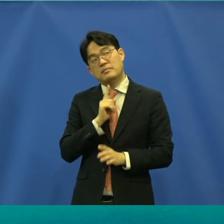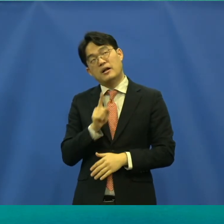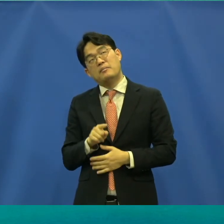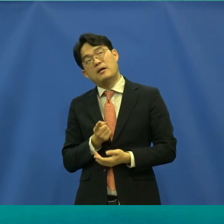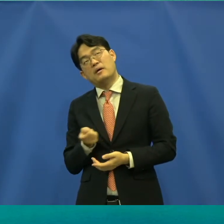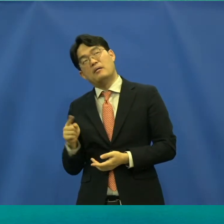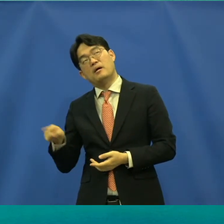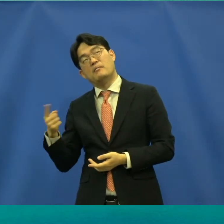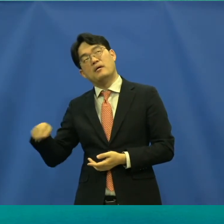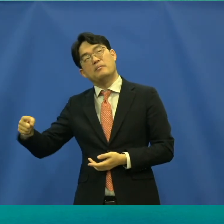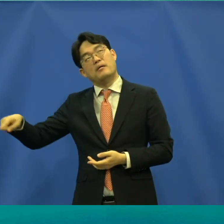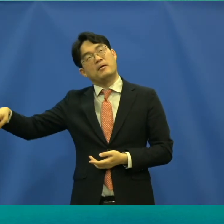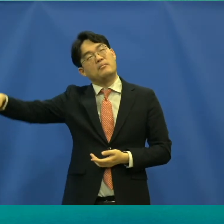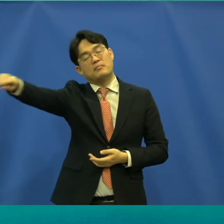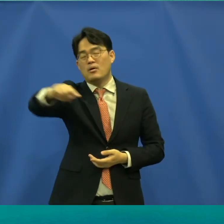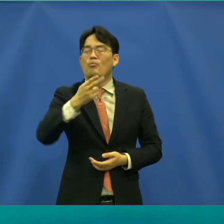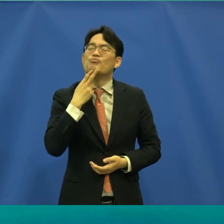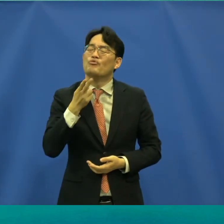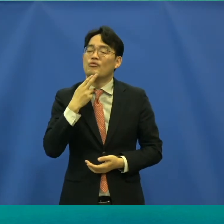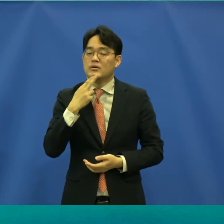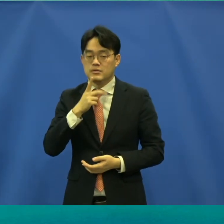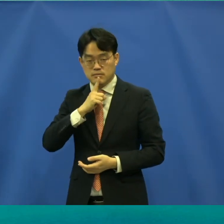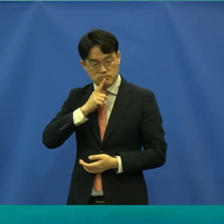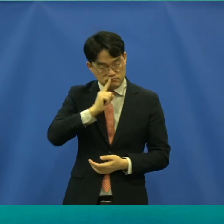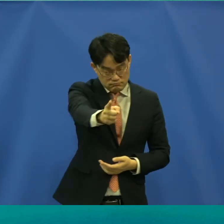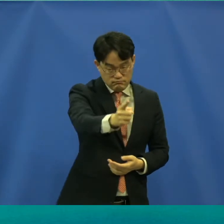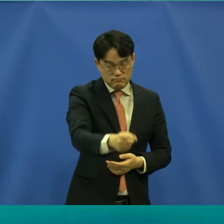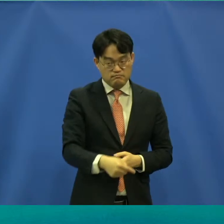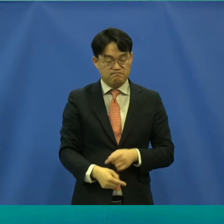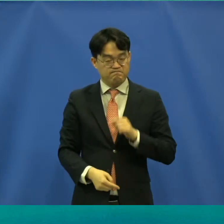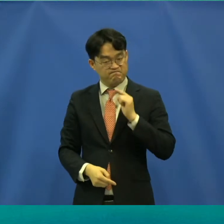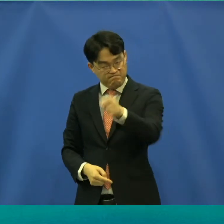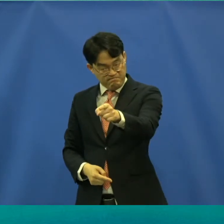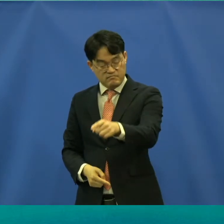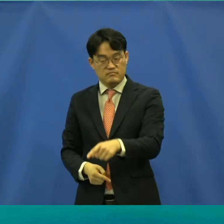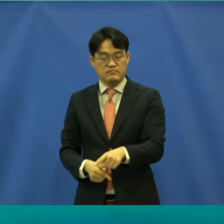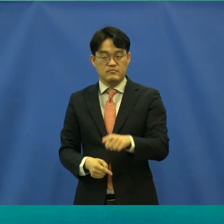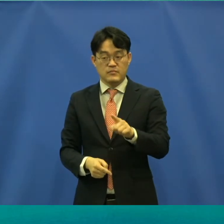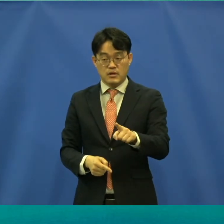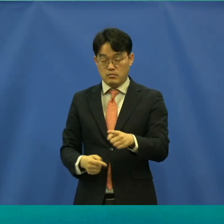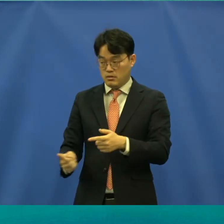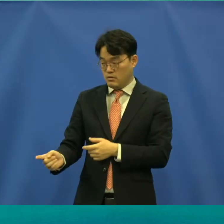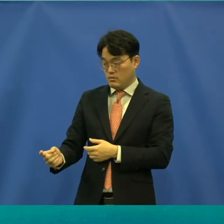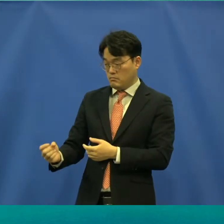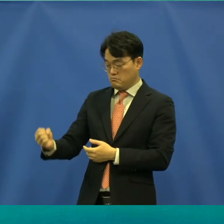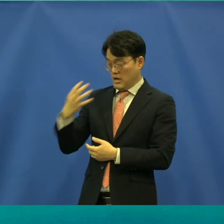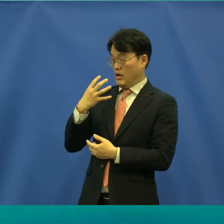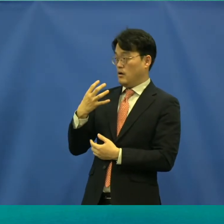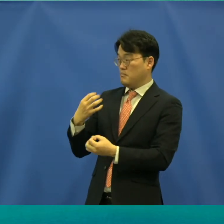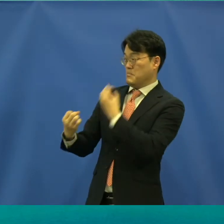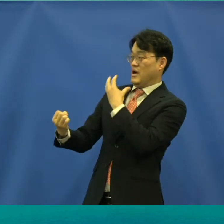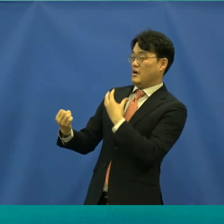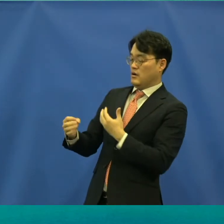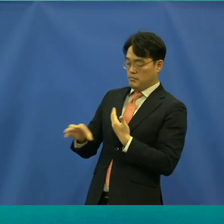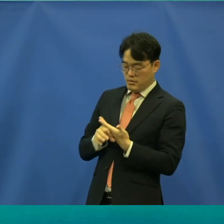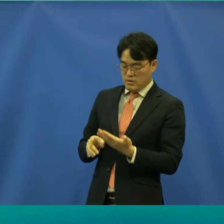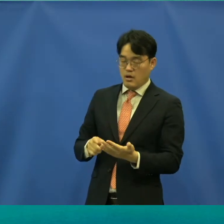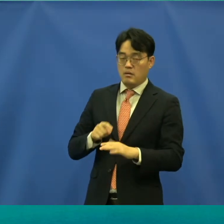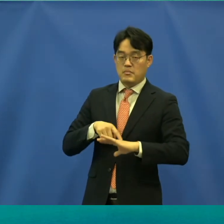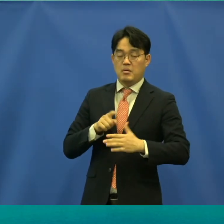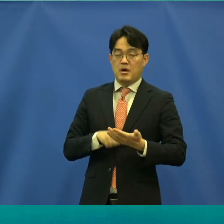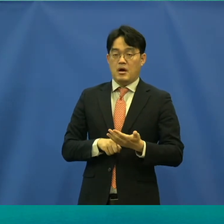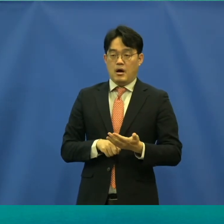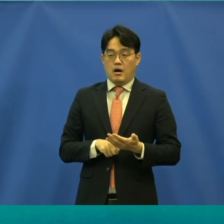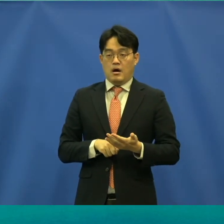말씀을 듣는, 예수님의 말씀을 듣는 순간 내 마음 안에 공명이 막 일어나는 거예요. 막 떨리는 거죠. 그